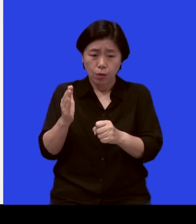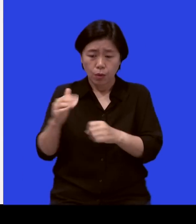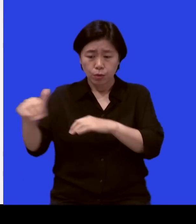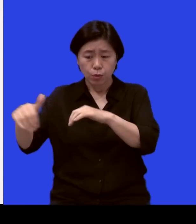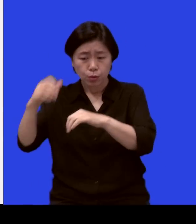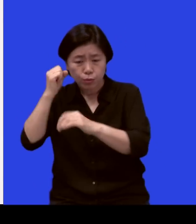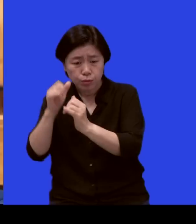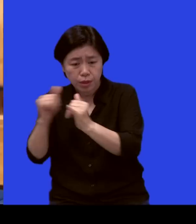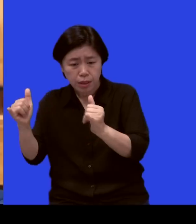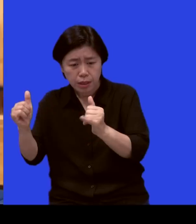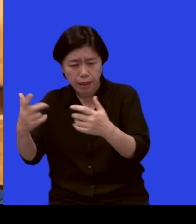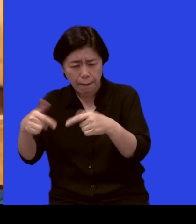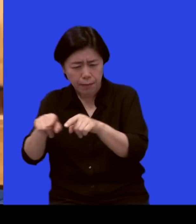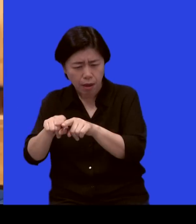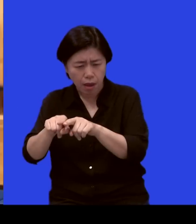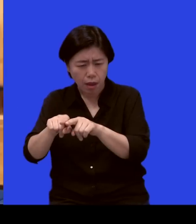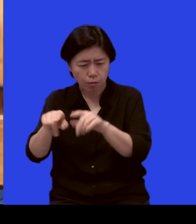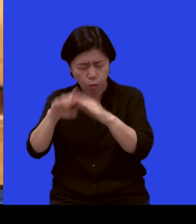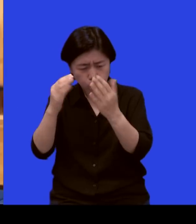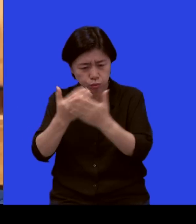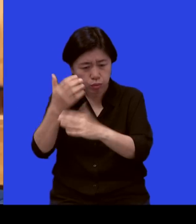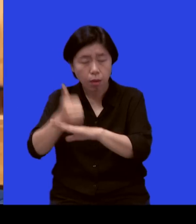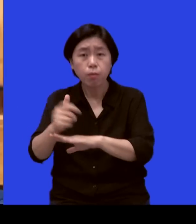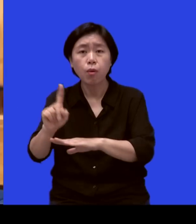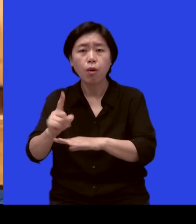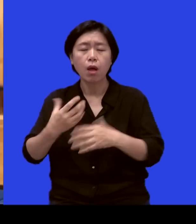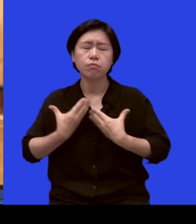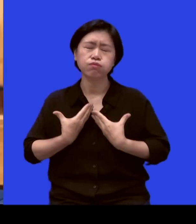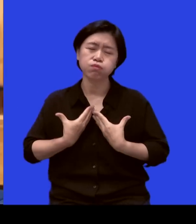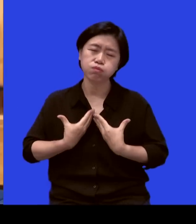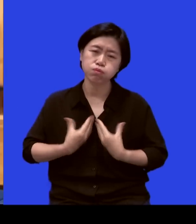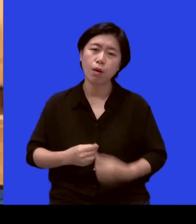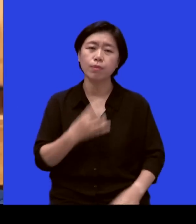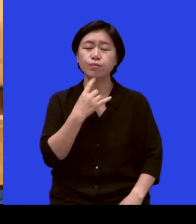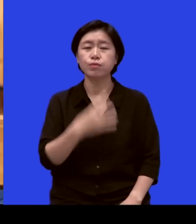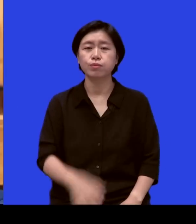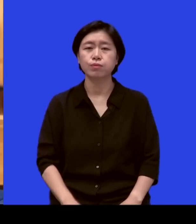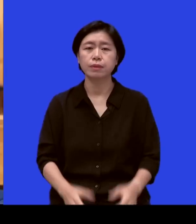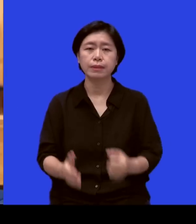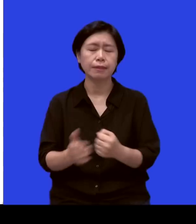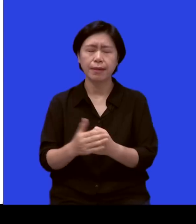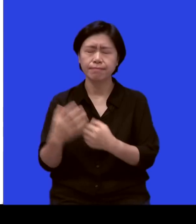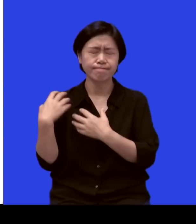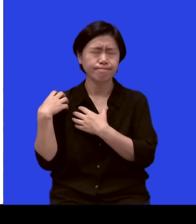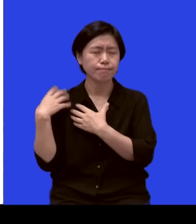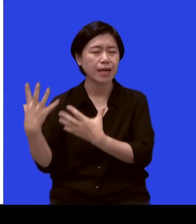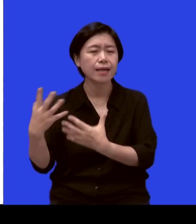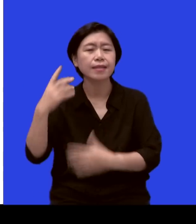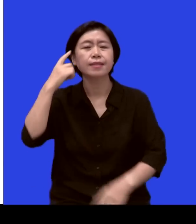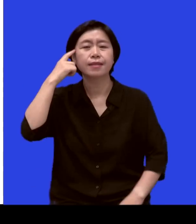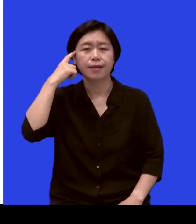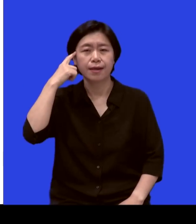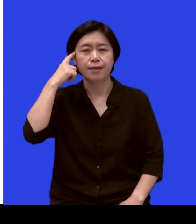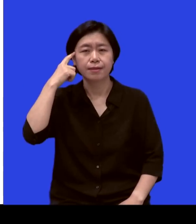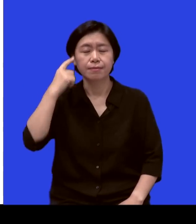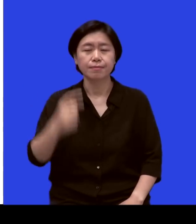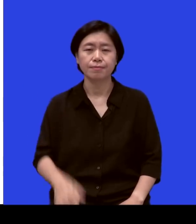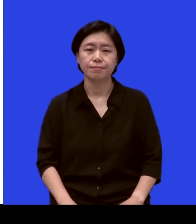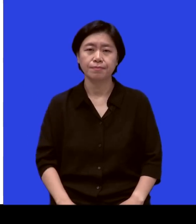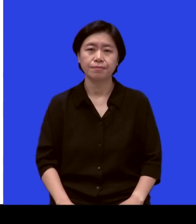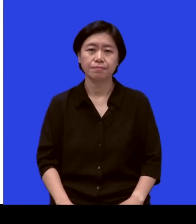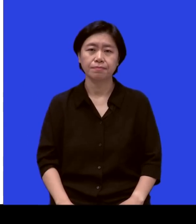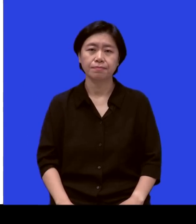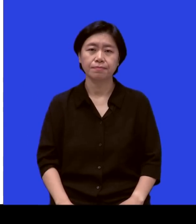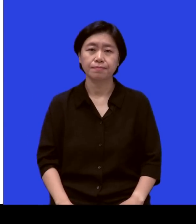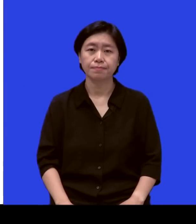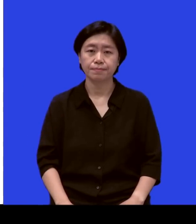일들을 그냥 다 버려야 되겠다 싶은 거예요. 네. 그래가지고 그날 그렇게 이제 발뺌을 하고 나온 거예요.